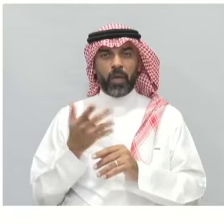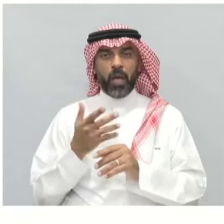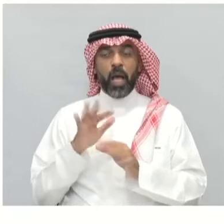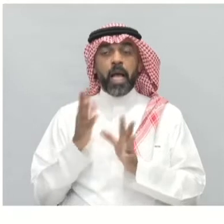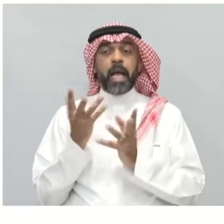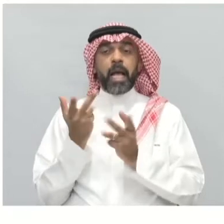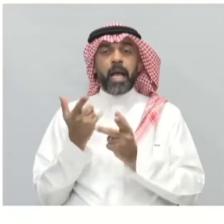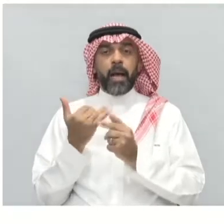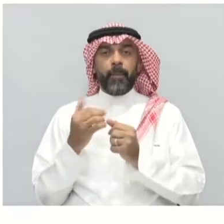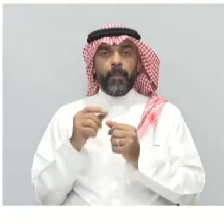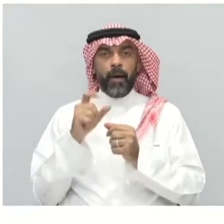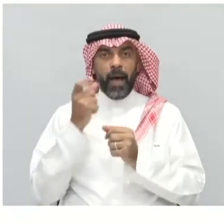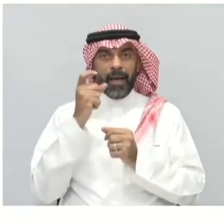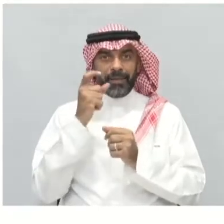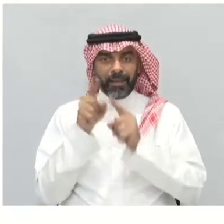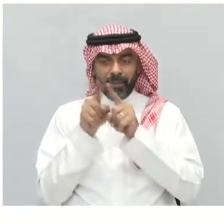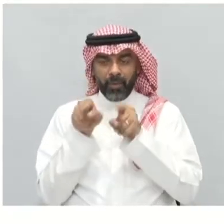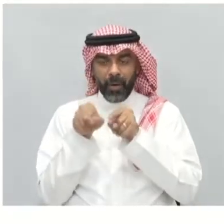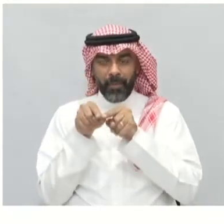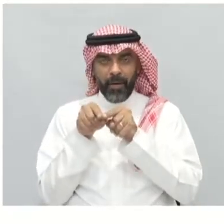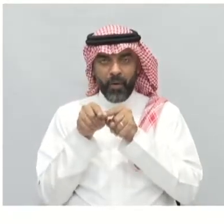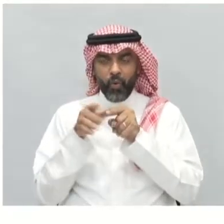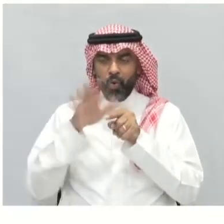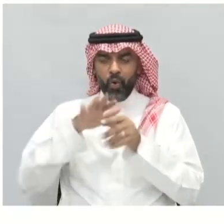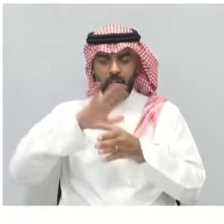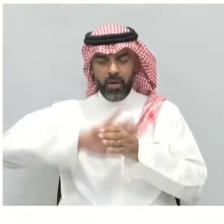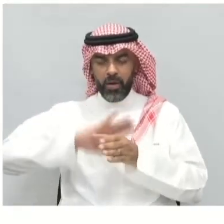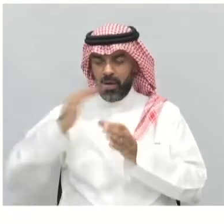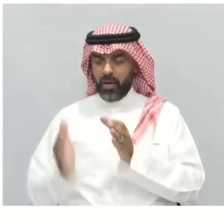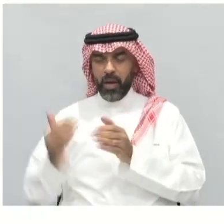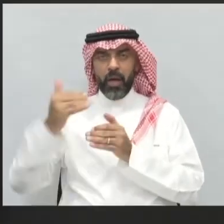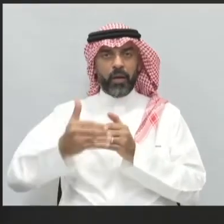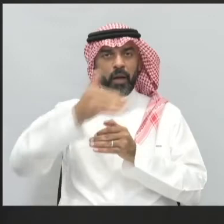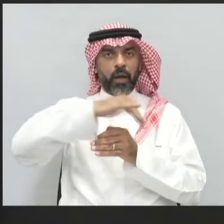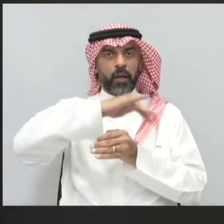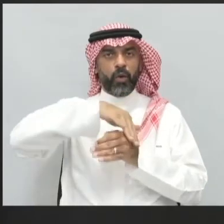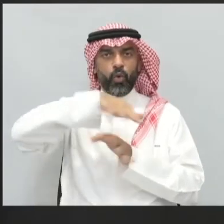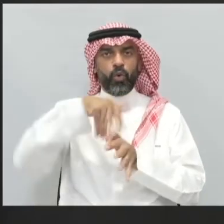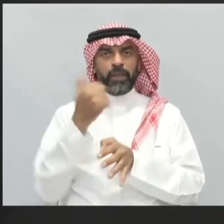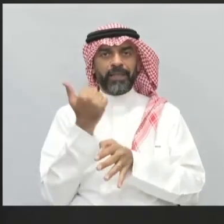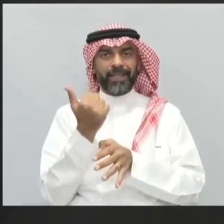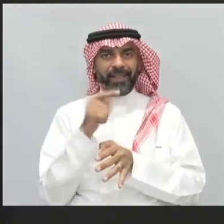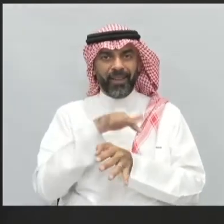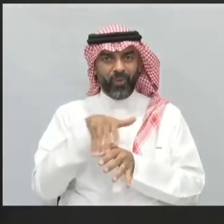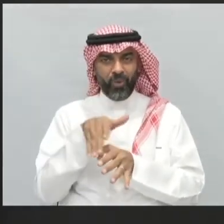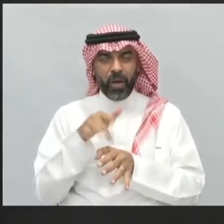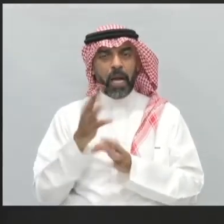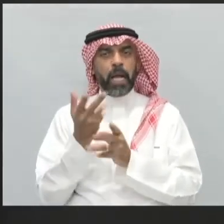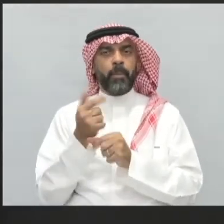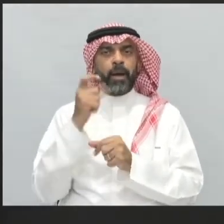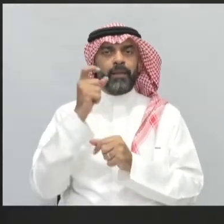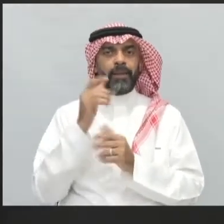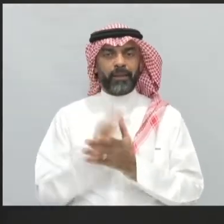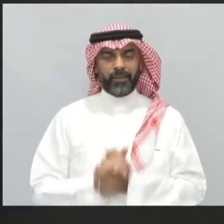الزرقاء في جميع المكعب في جميع الاوجه مثل ما قلنا في الوجه الواحد الان عندي